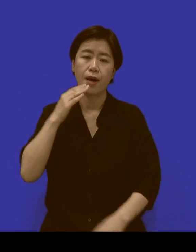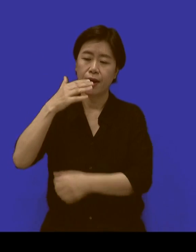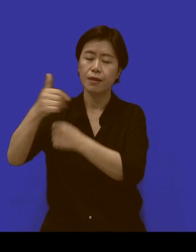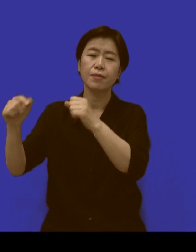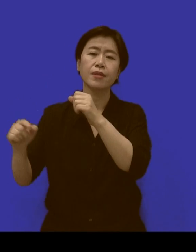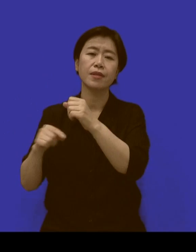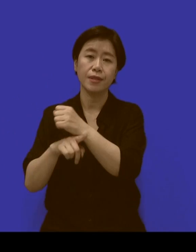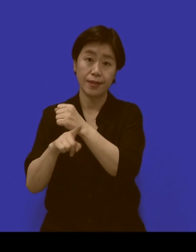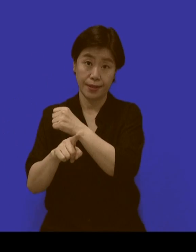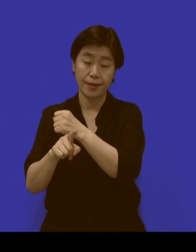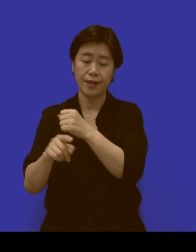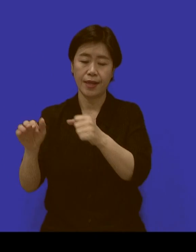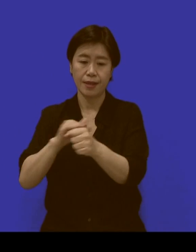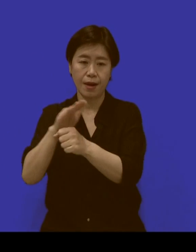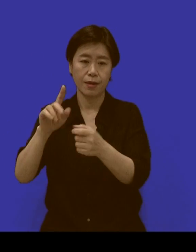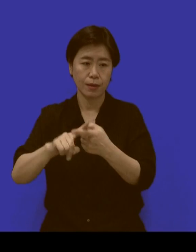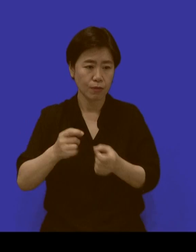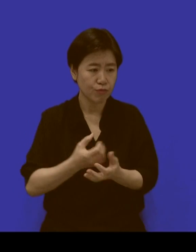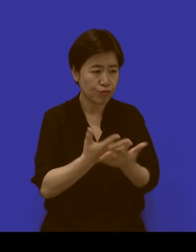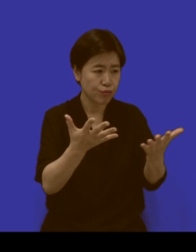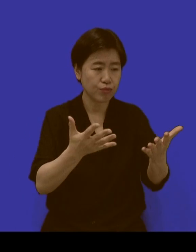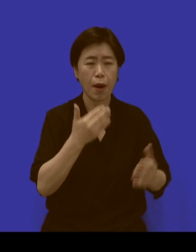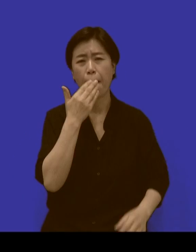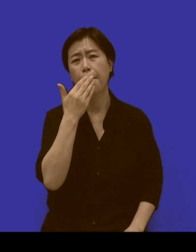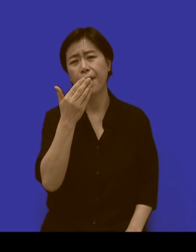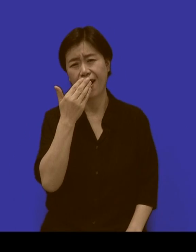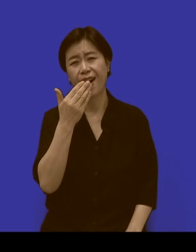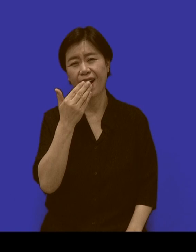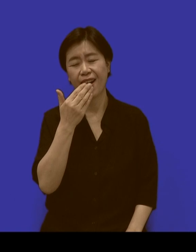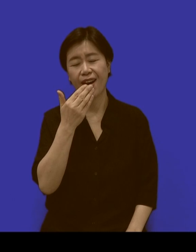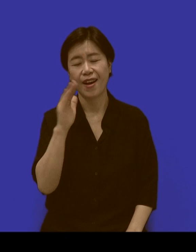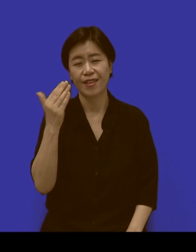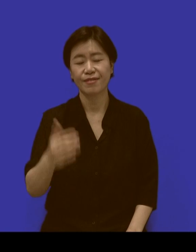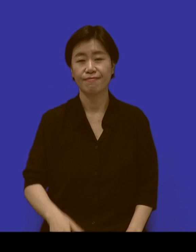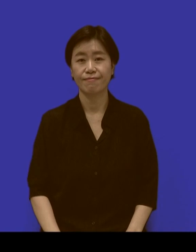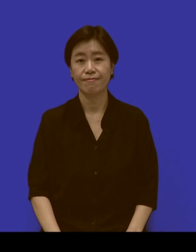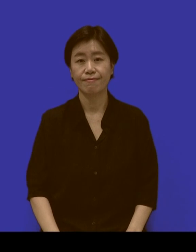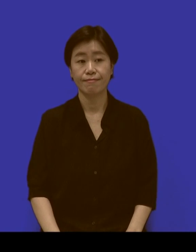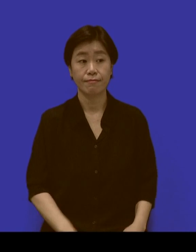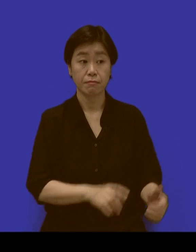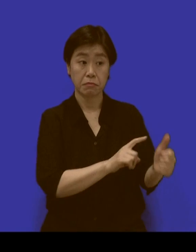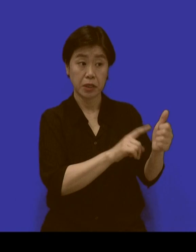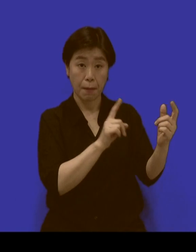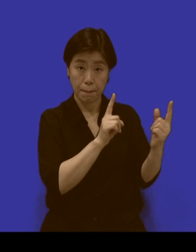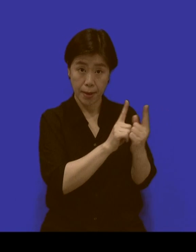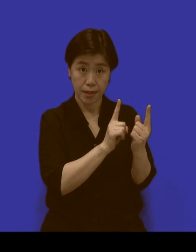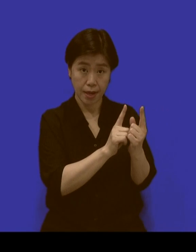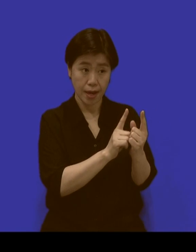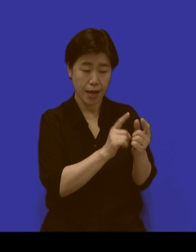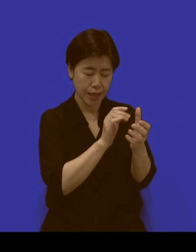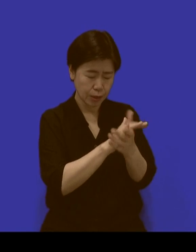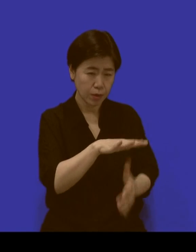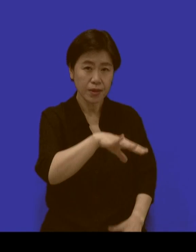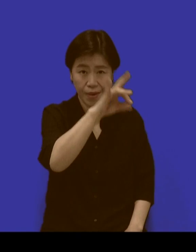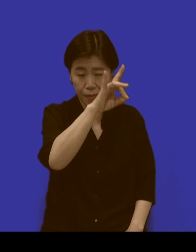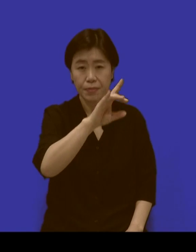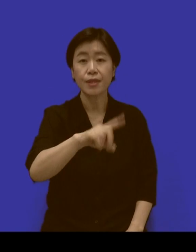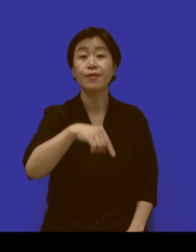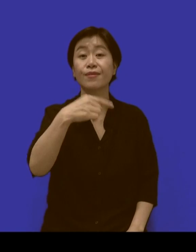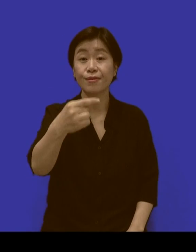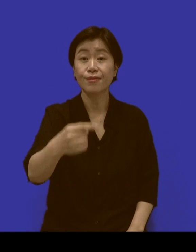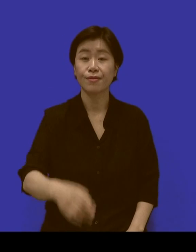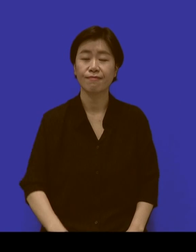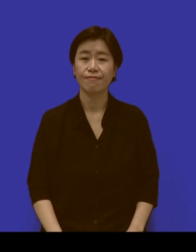않을까 하는 그런 설레임이 생겼어요. 그래서 그 환자분을 계기로 그래서 제가 하나님이 사인을 주시면